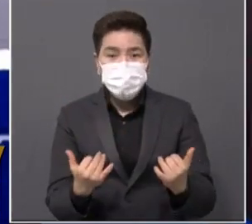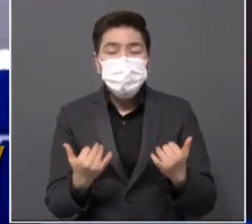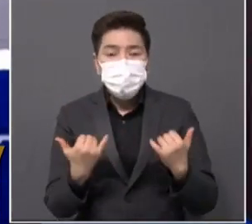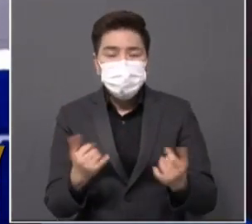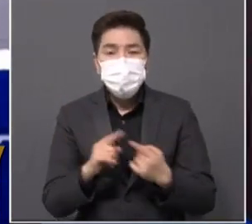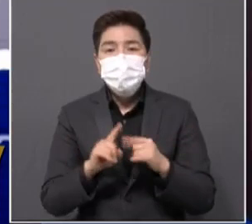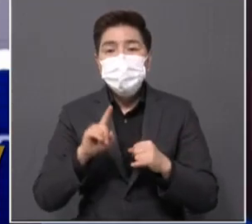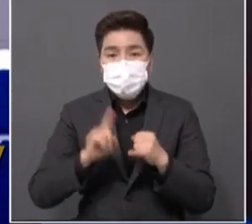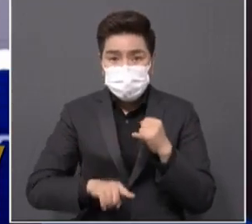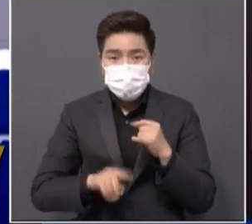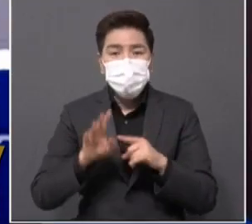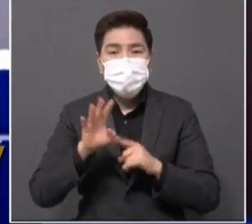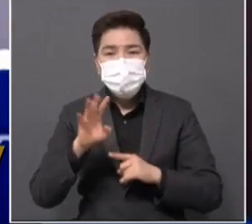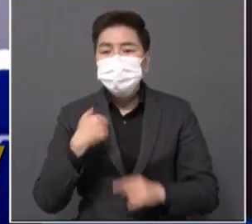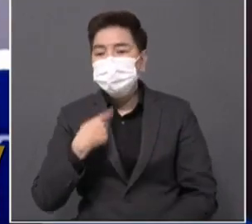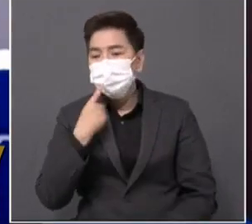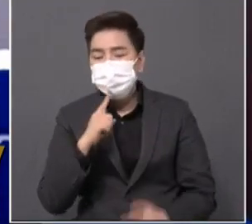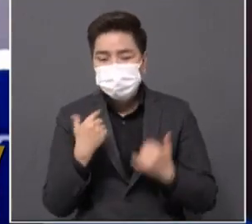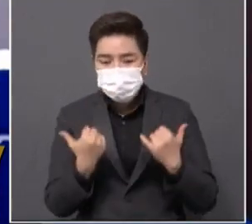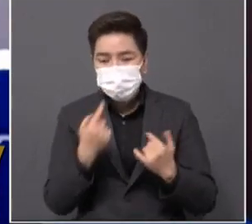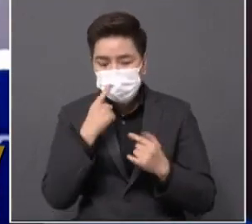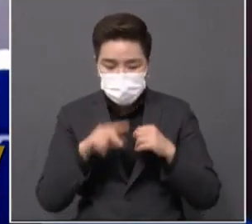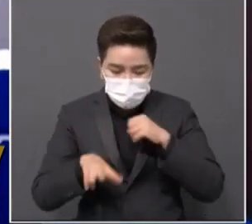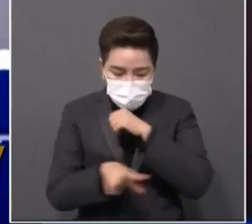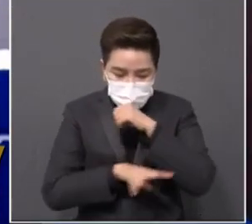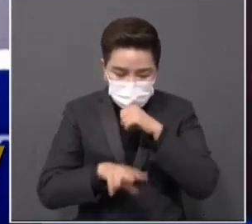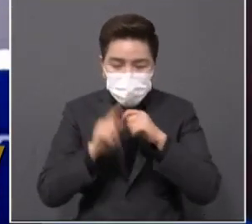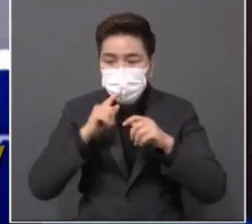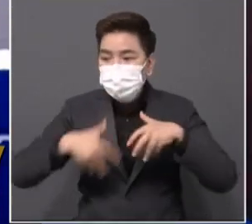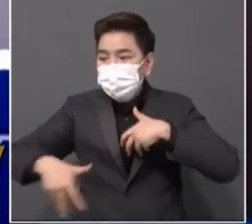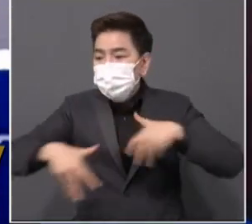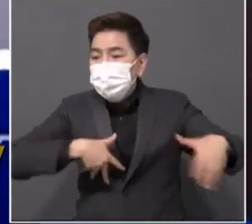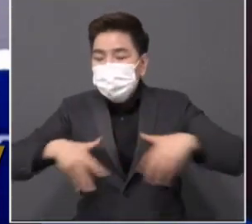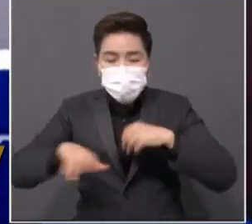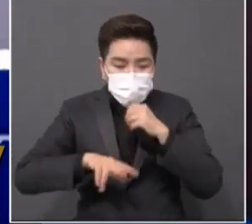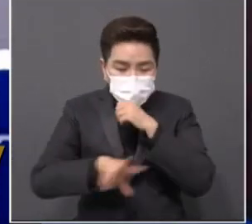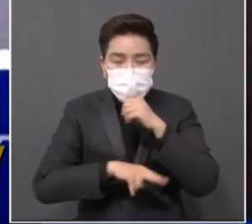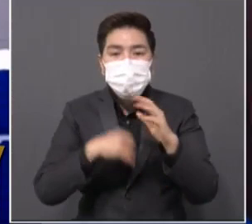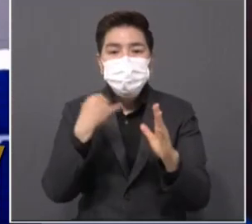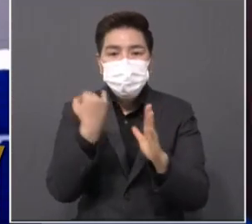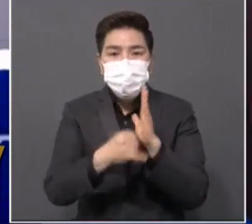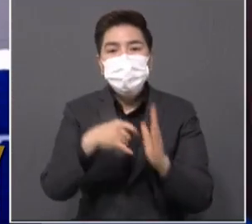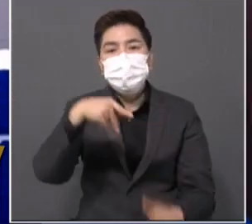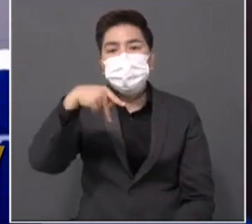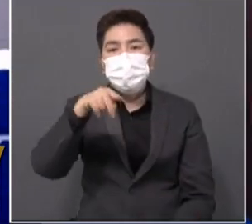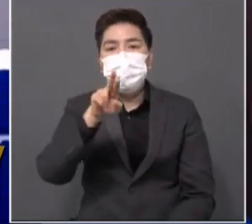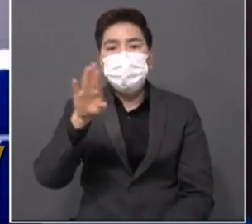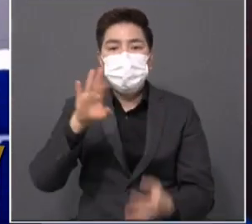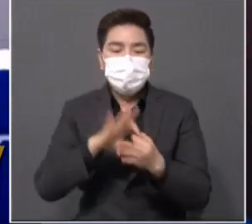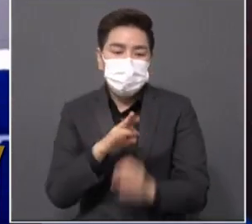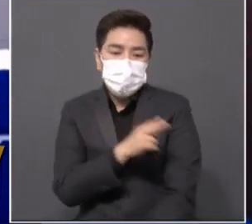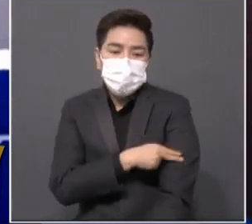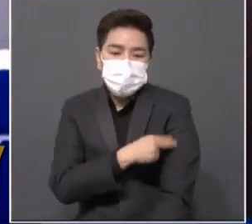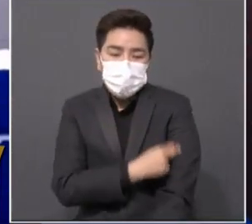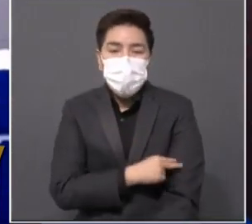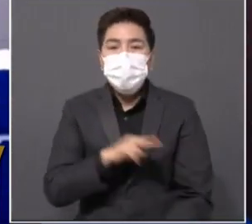นี้และข้อสุดท้ายภูมิจัไยบอกว่าการสูบกญชาในที่สาธรณะมีคามผิดตามพชมัญาิสาธรรสุขปี